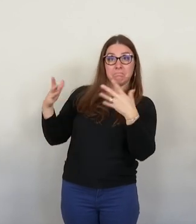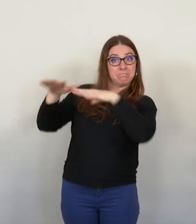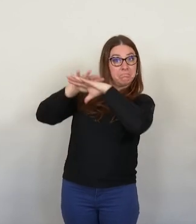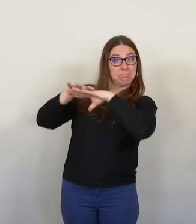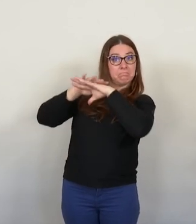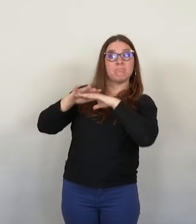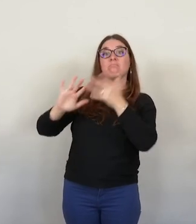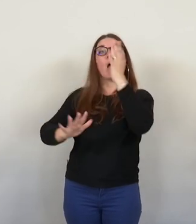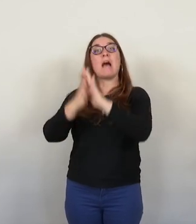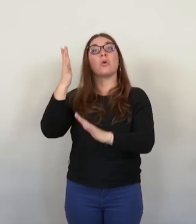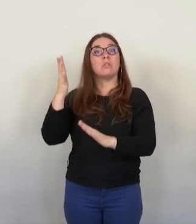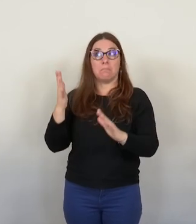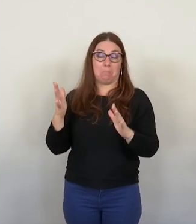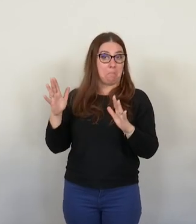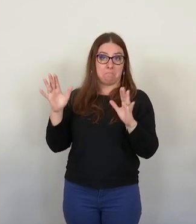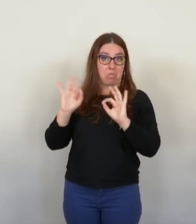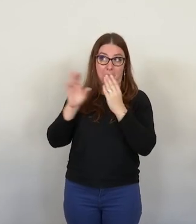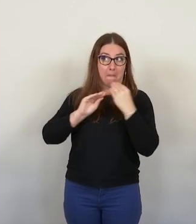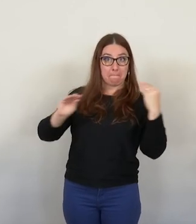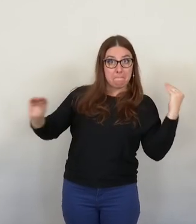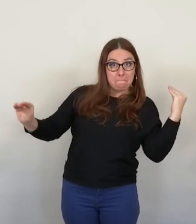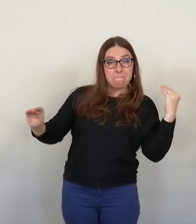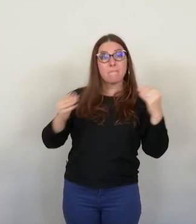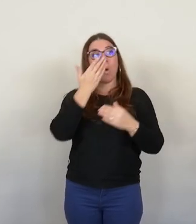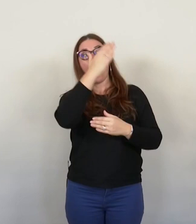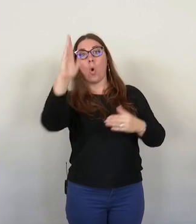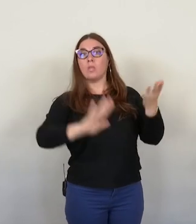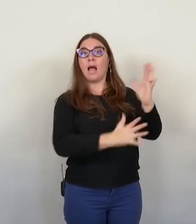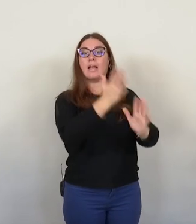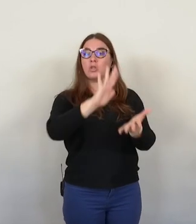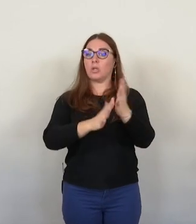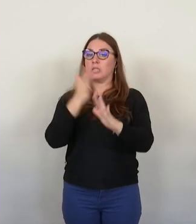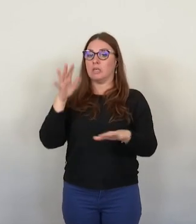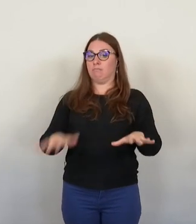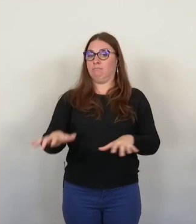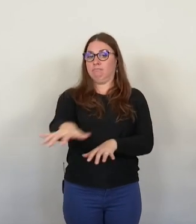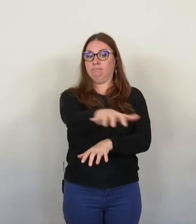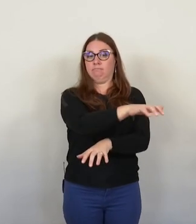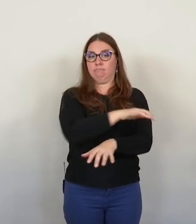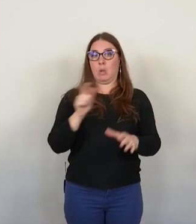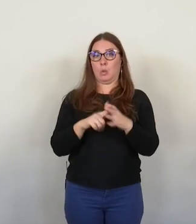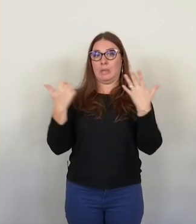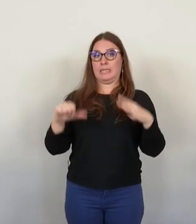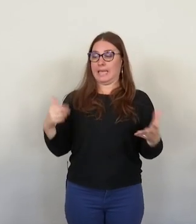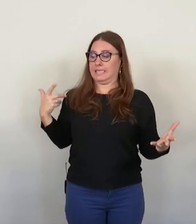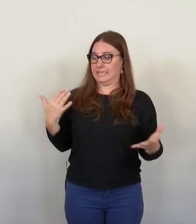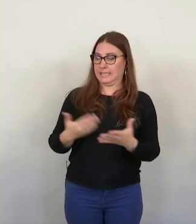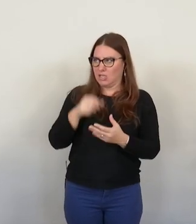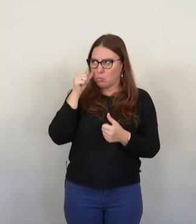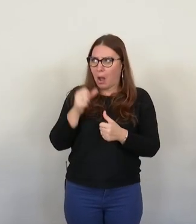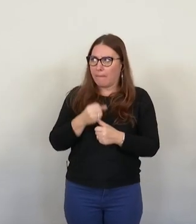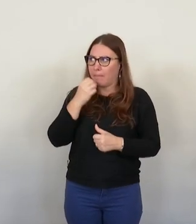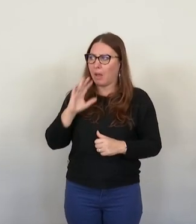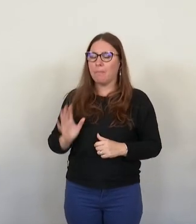cet incendie comme d'ailleurs concernant l'ensemble des incendies qui ont touché le territoire depuis 2016 de mémoire